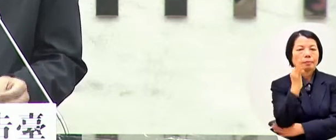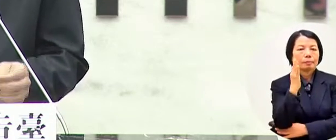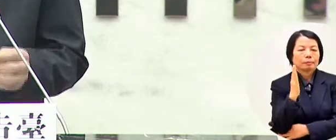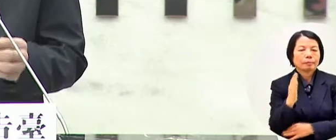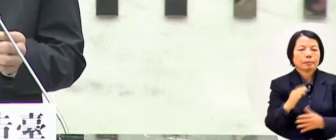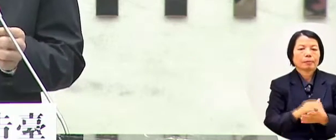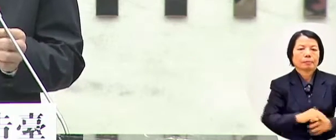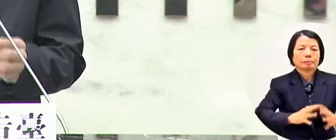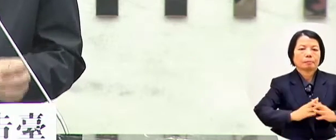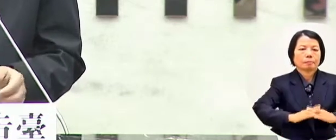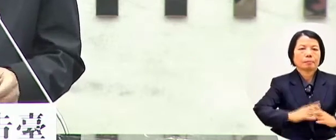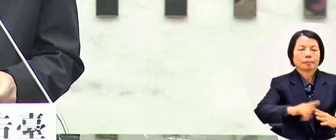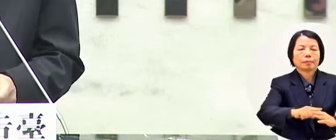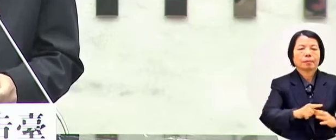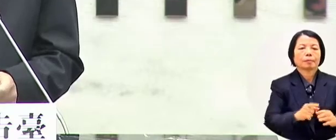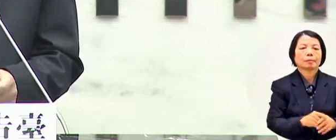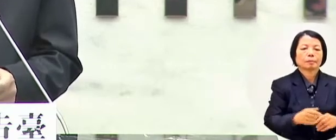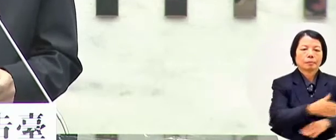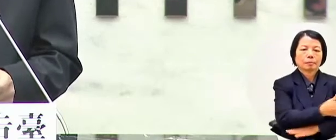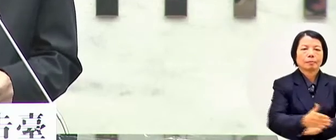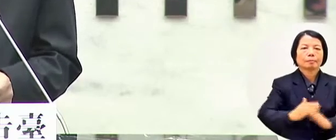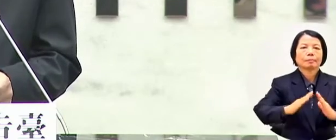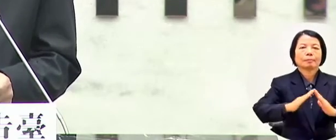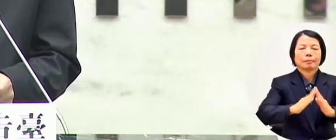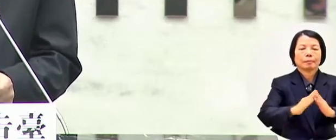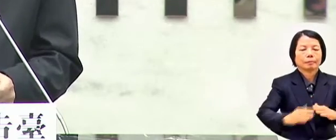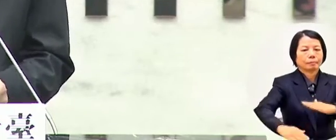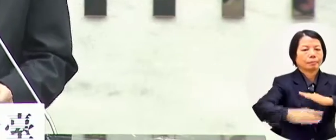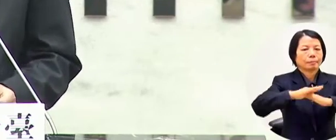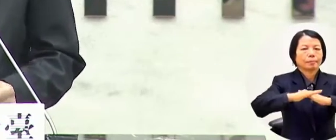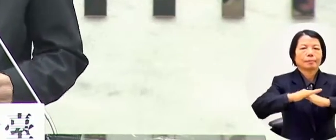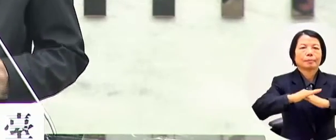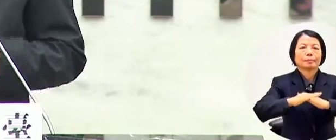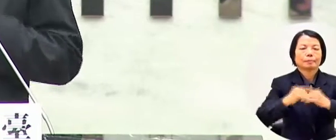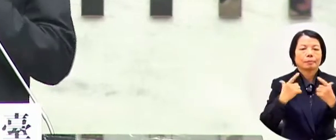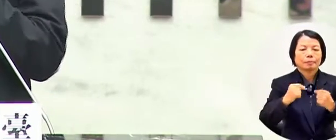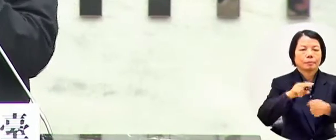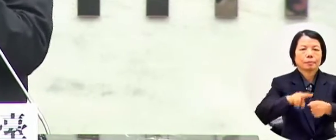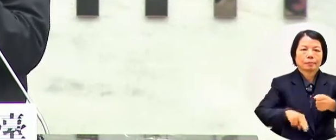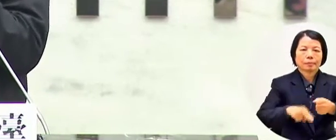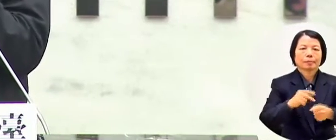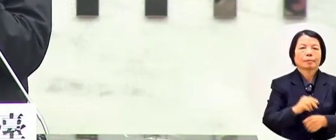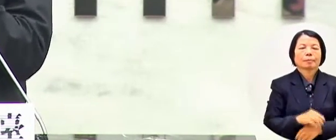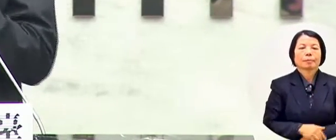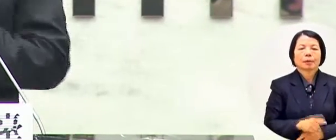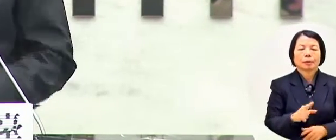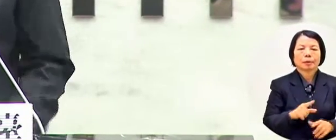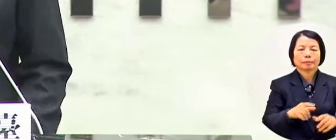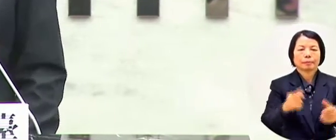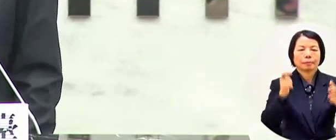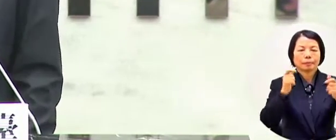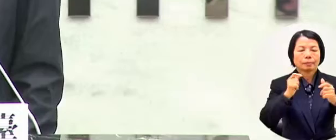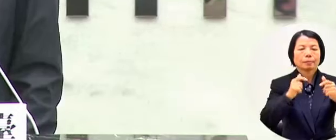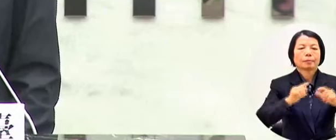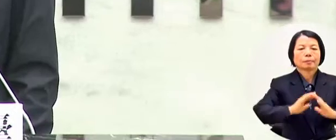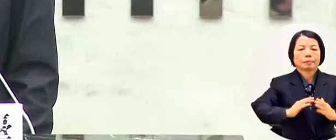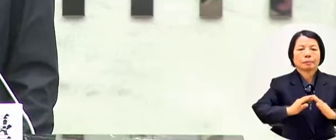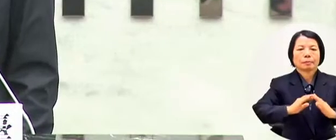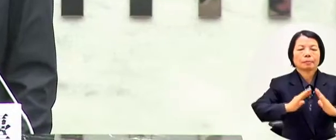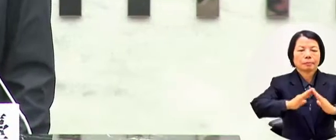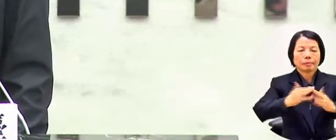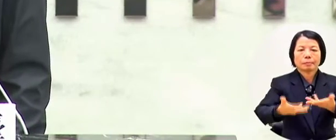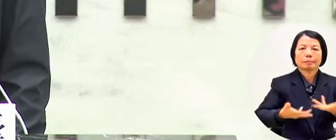城乡平衡发展的原则下，施政重点将以首富经济、务实建